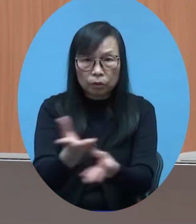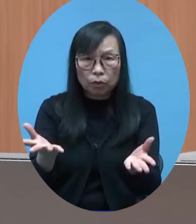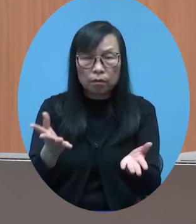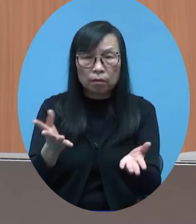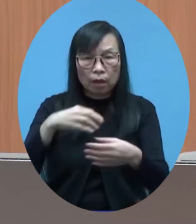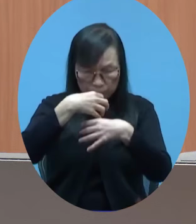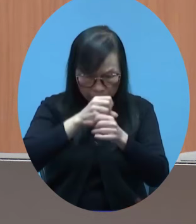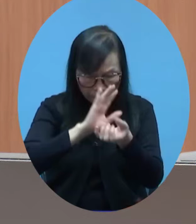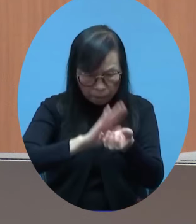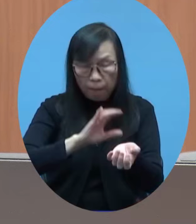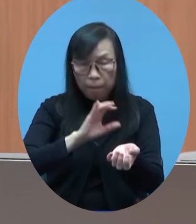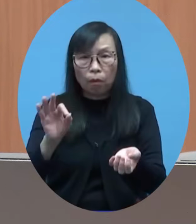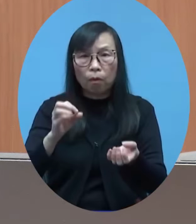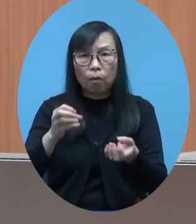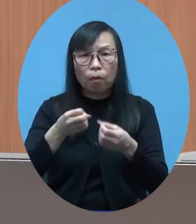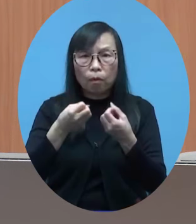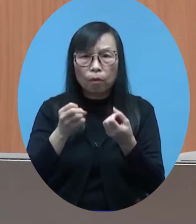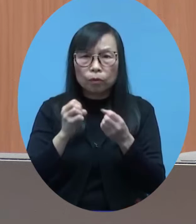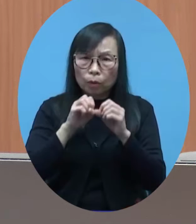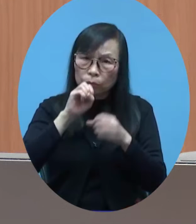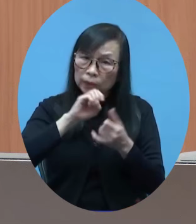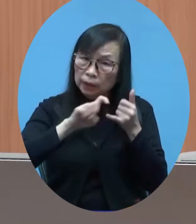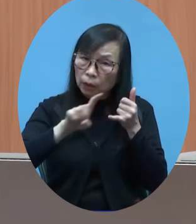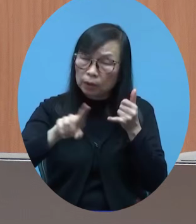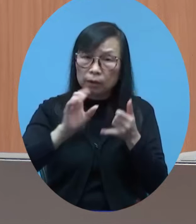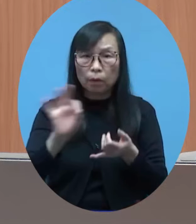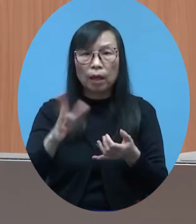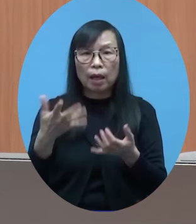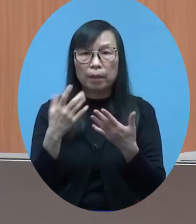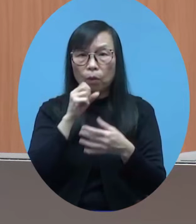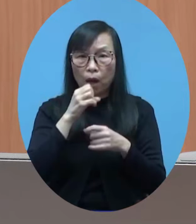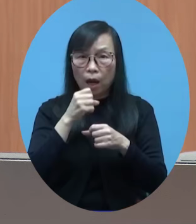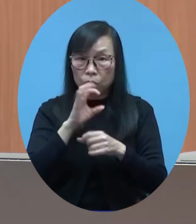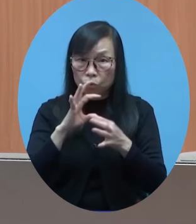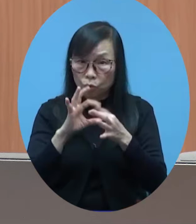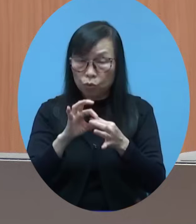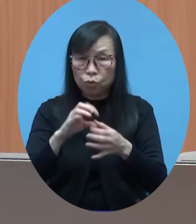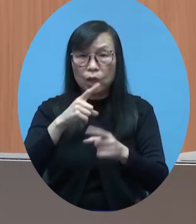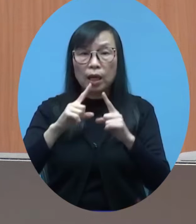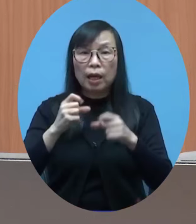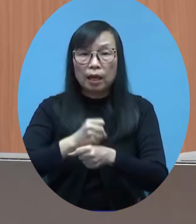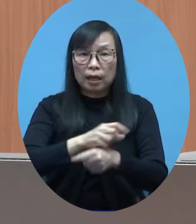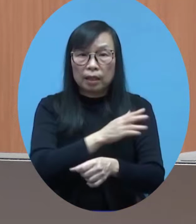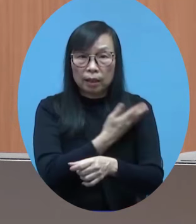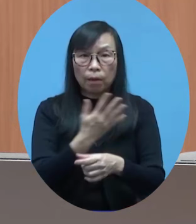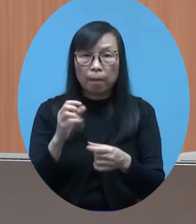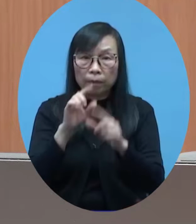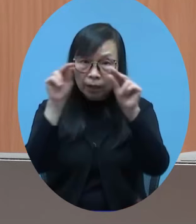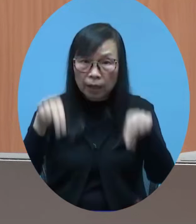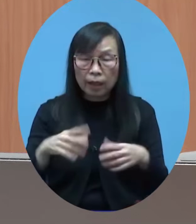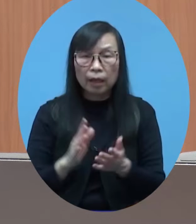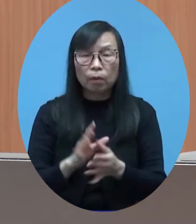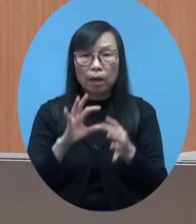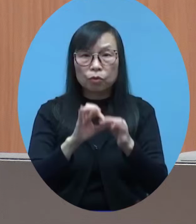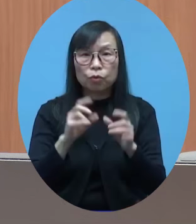性結果通知去發出咧？係咪涉及啲咩人手的問題呢？最後想問一下今日各位確診100歲即